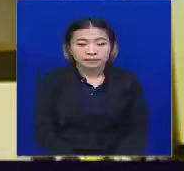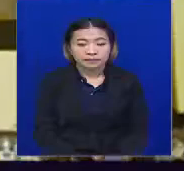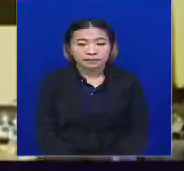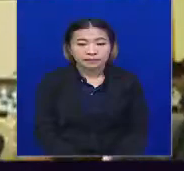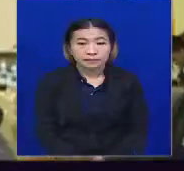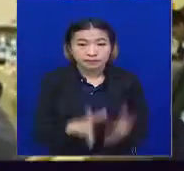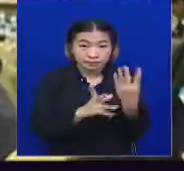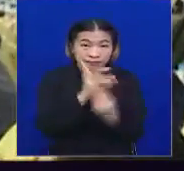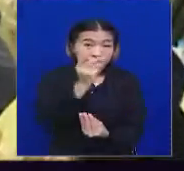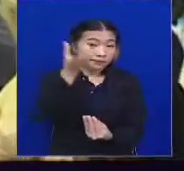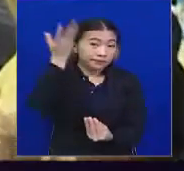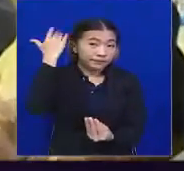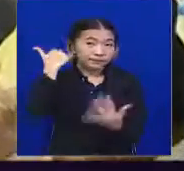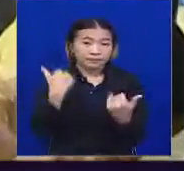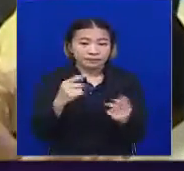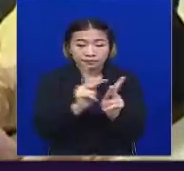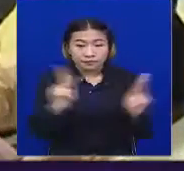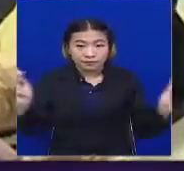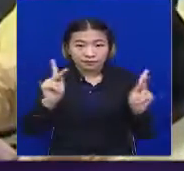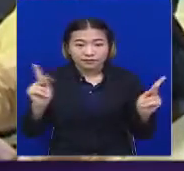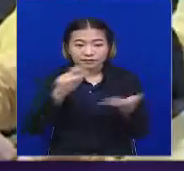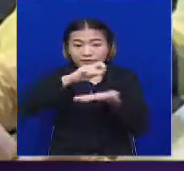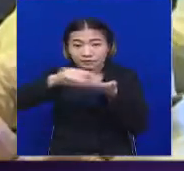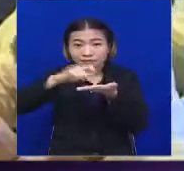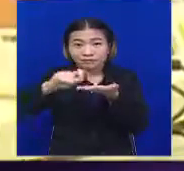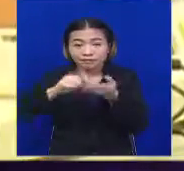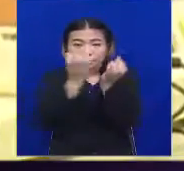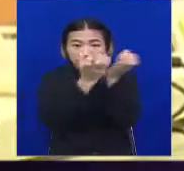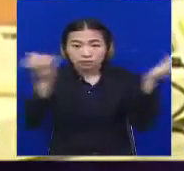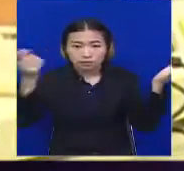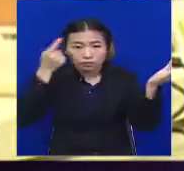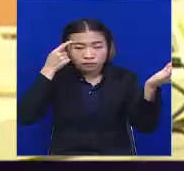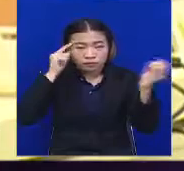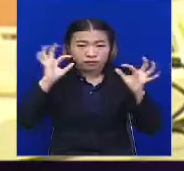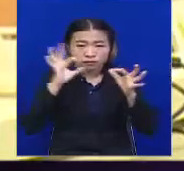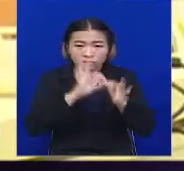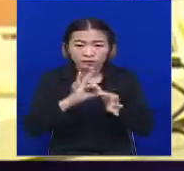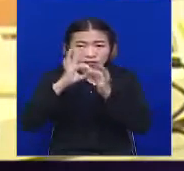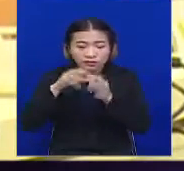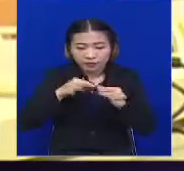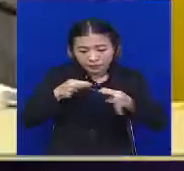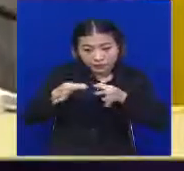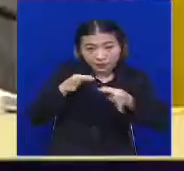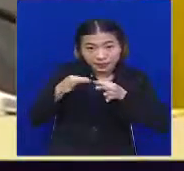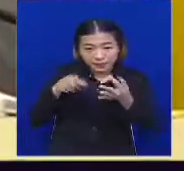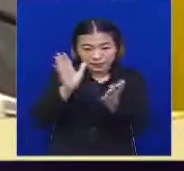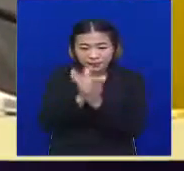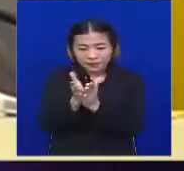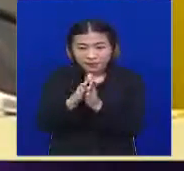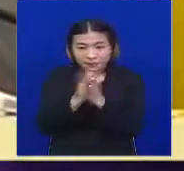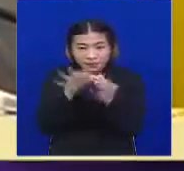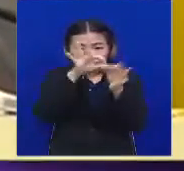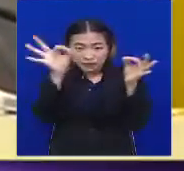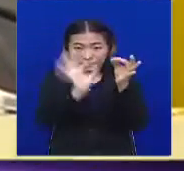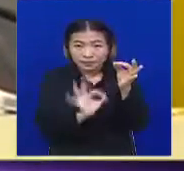สัปดาห์ที่ผ่านมาทางคณะกรรมการร่างรัฐธรรมนูญได้ทดลองโครงการเสริมอธิบายเนื้อหาในร่างรัฐธรรมนูญเพิ่มเ